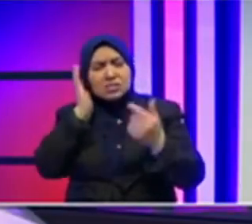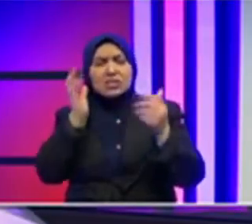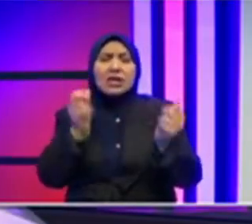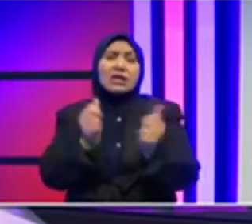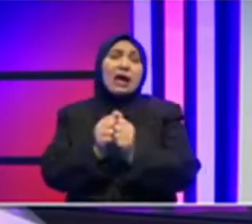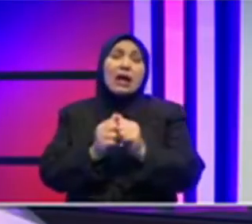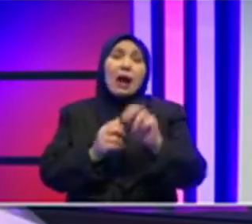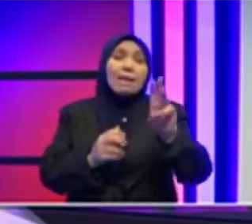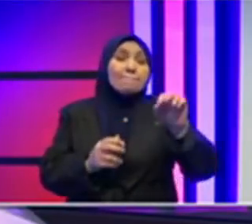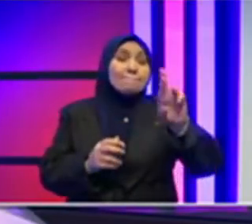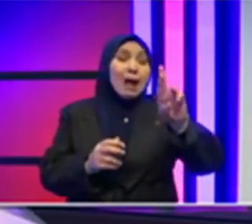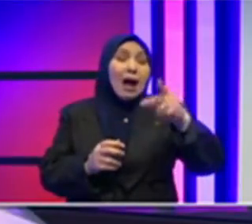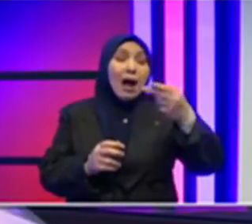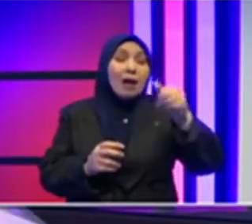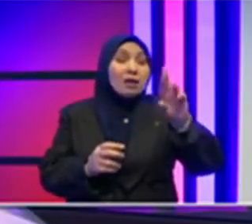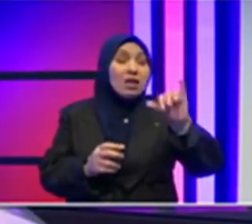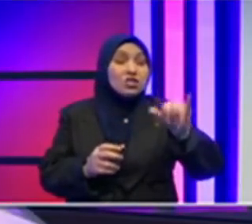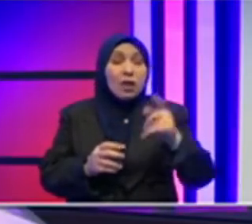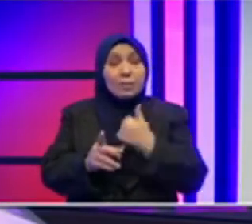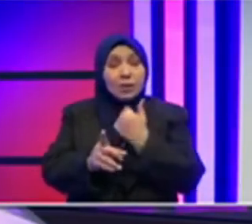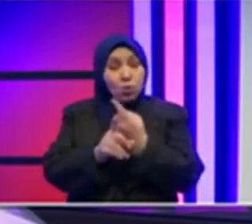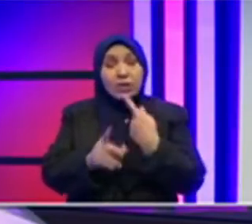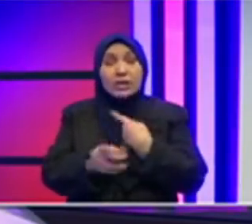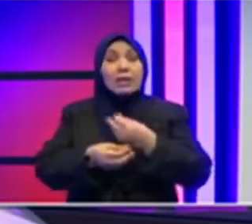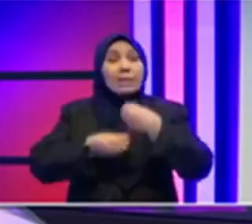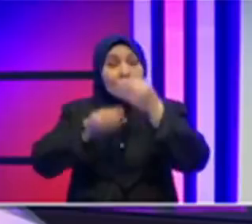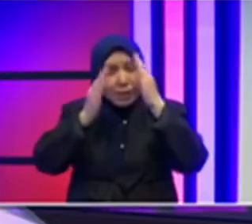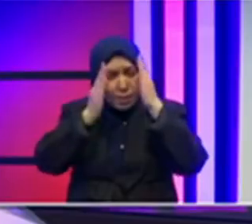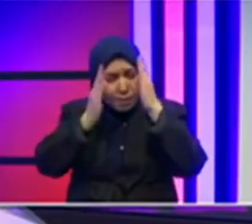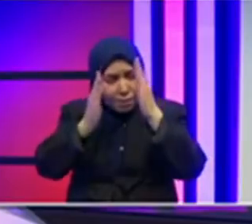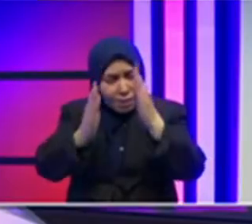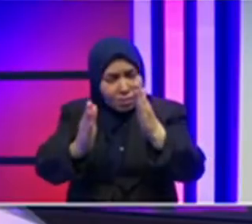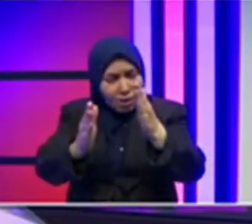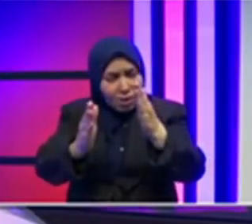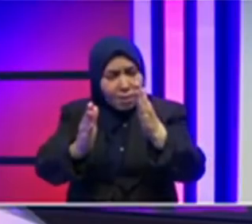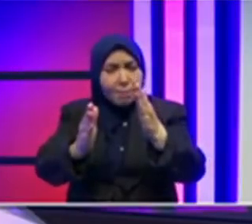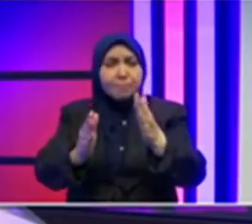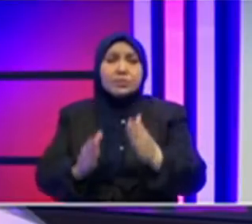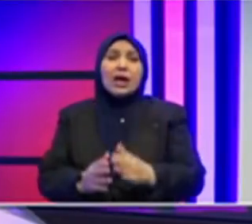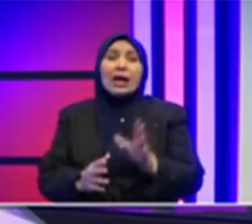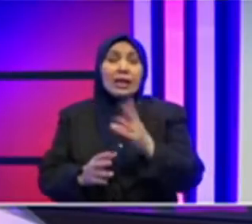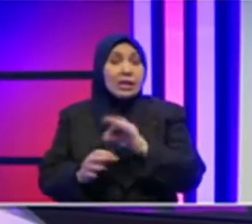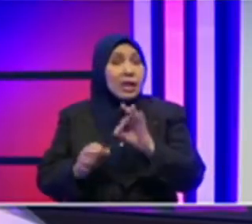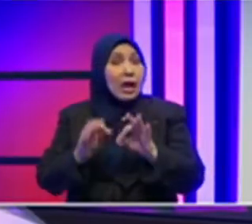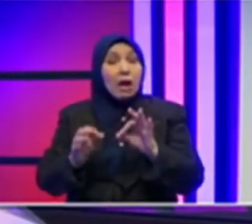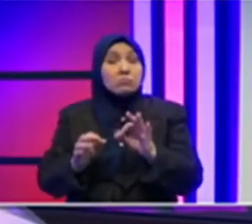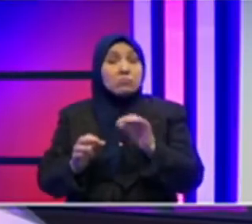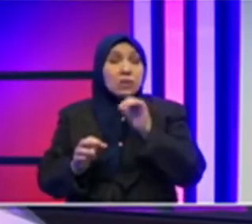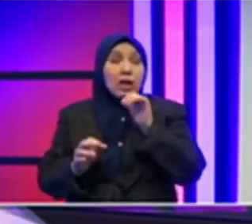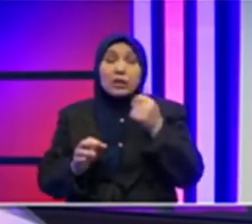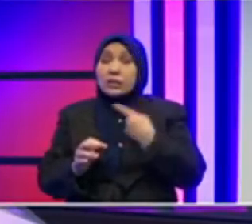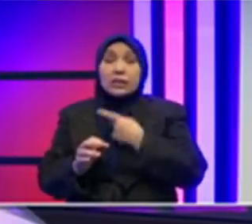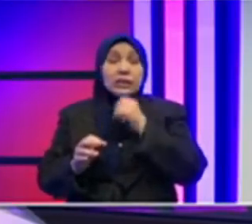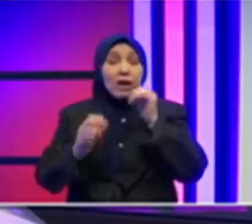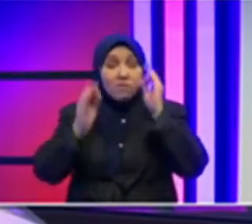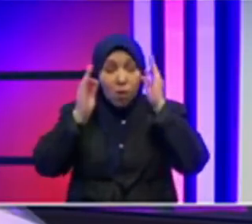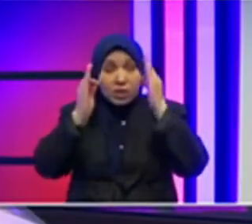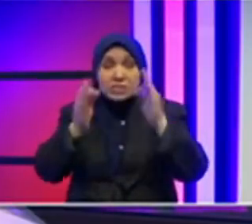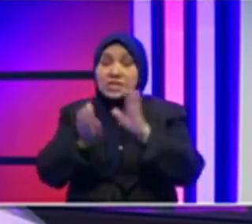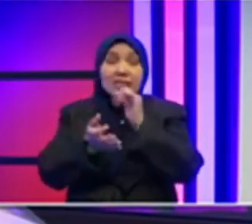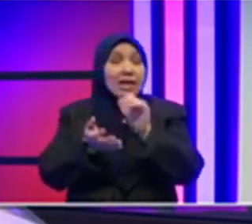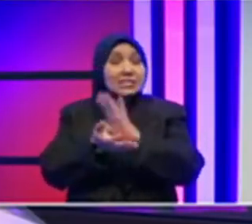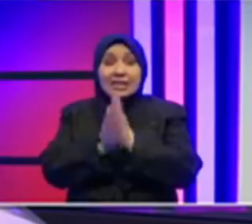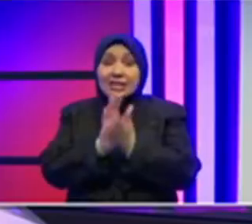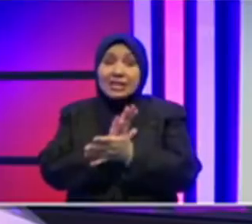ini sebagai amal kita. Betul, ya, kita memberi penekanan, memberi fokus. Ya. Dia kalau tidak, kita tak fokus, betul, dia tak jadi Ustaz.